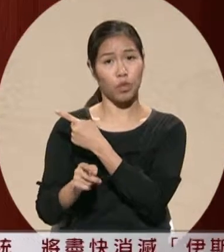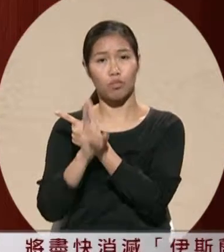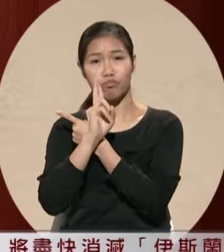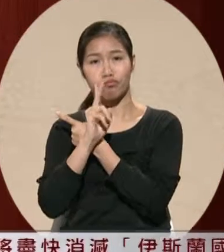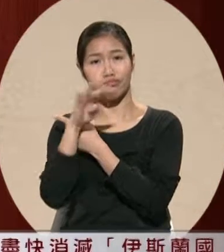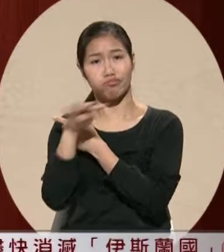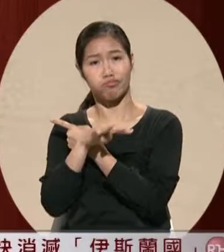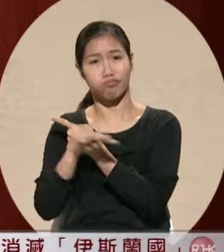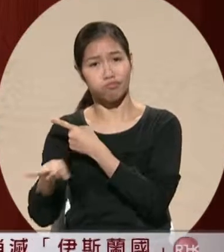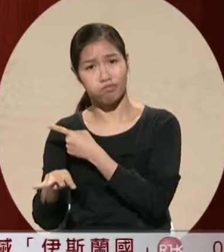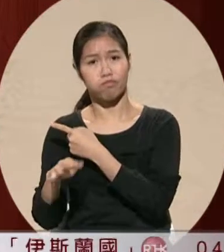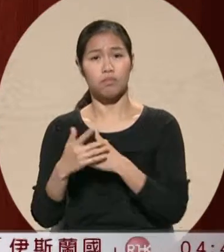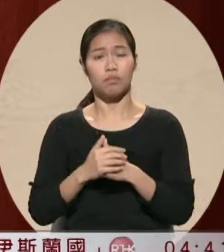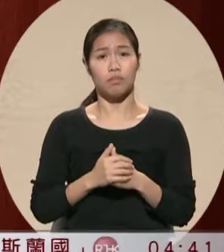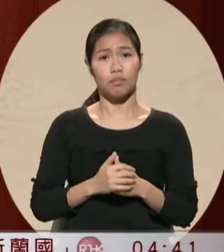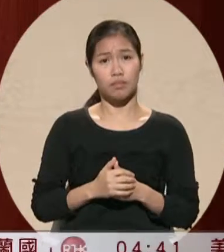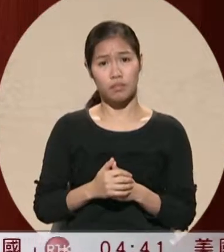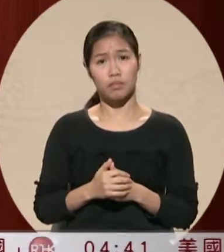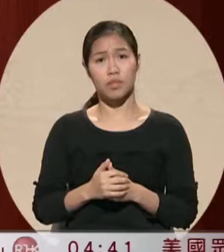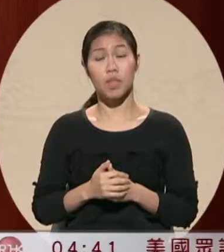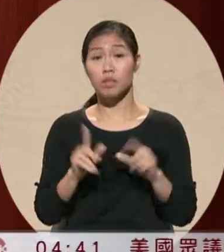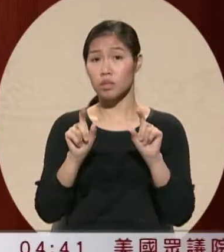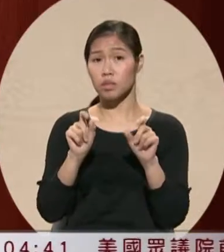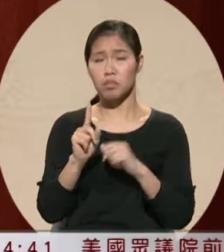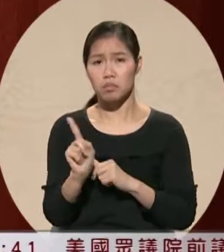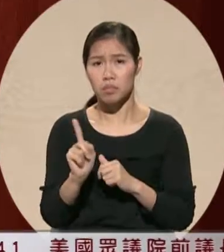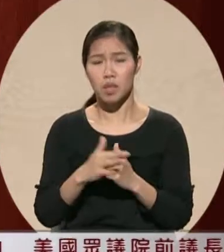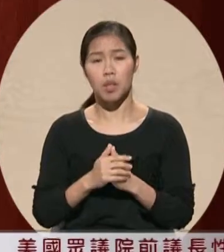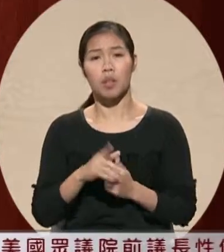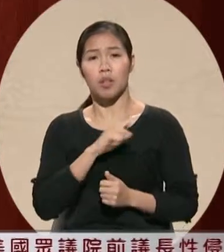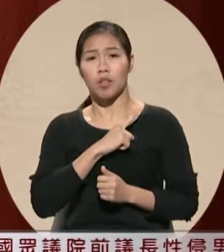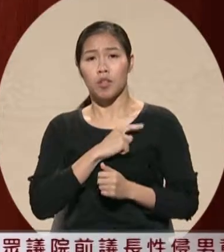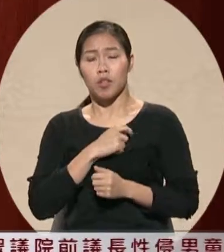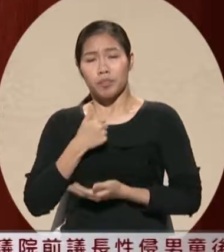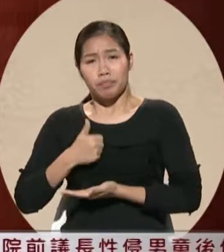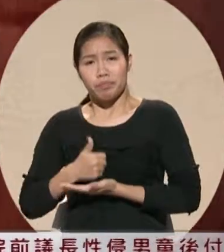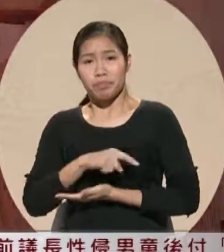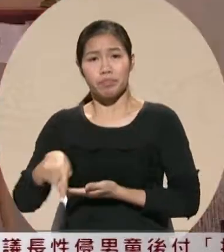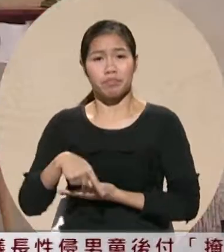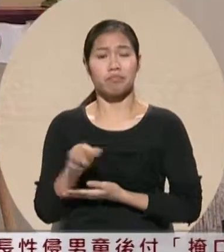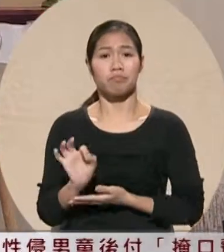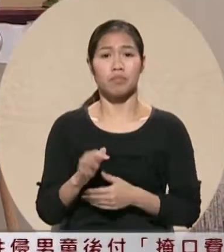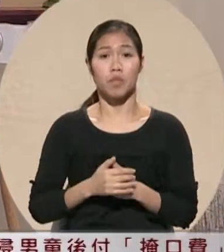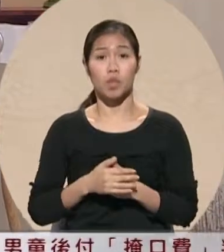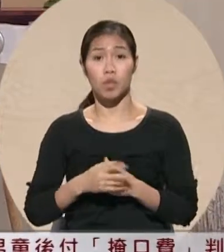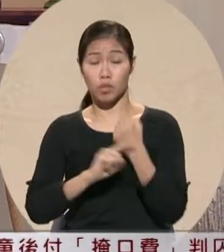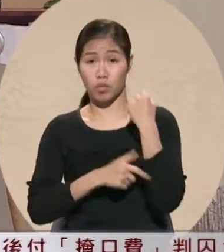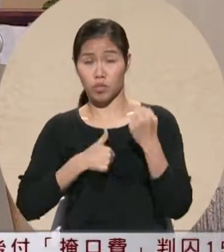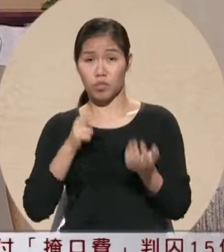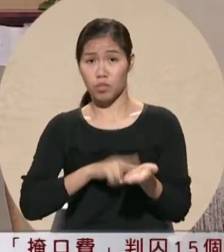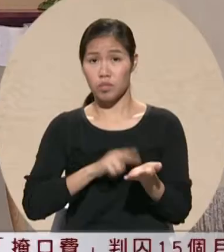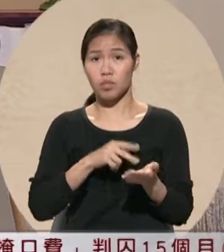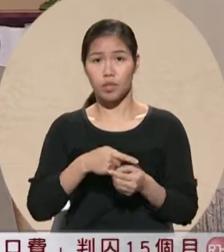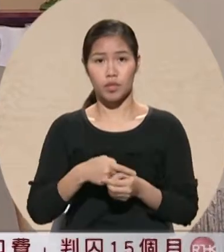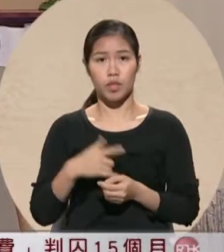欲何往，只旋明燭照天宵，意思就是再沒有容身之地。 講到收律師信這件事，是機